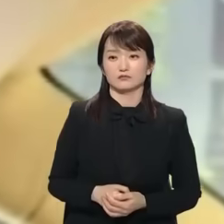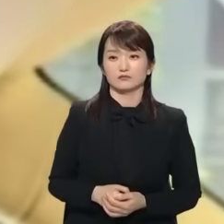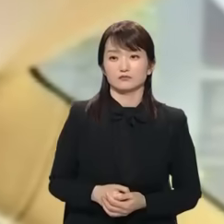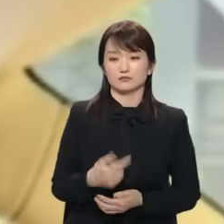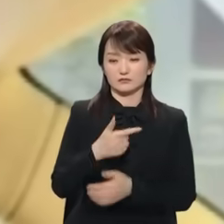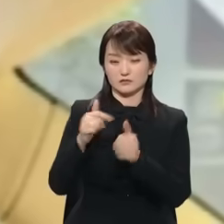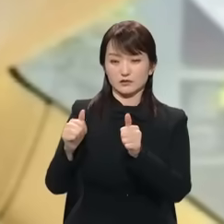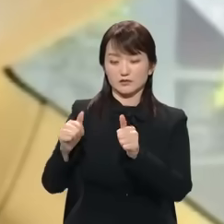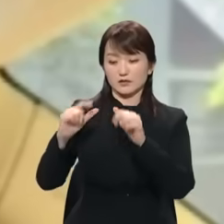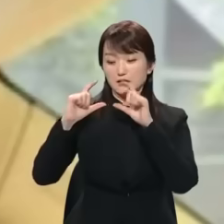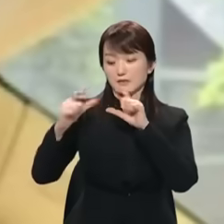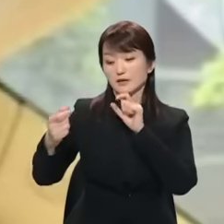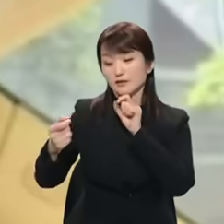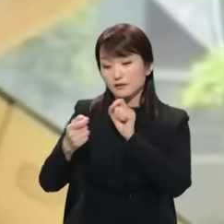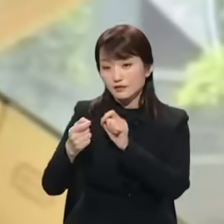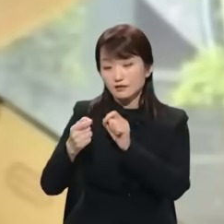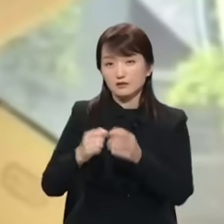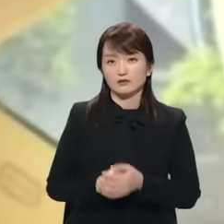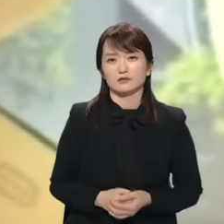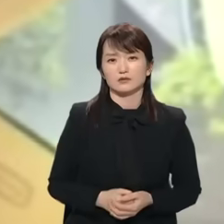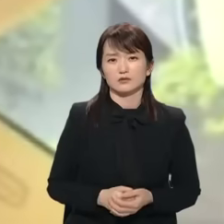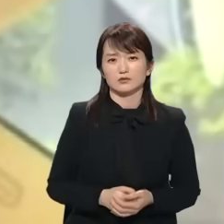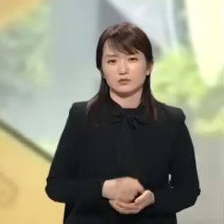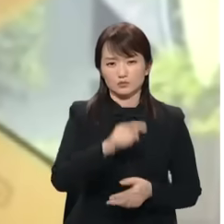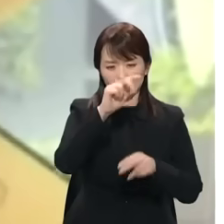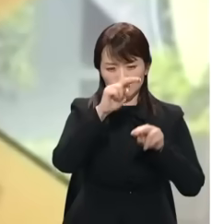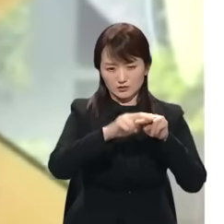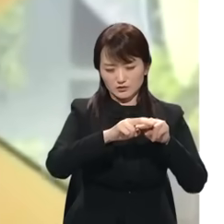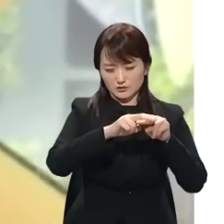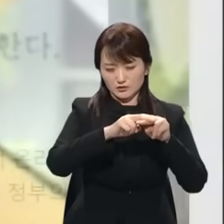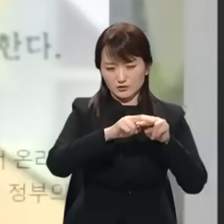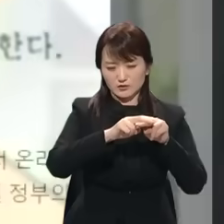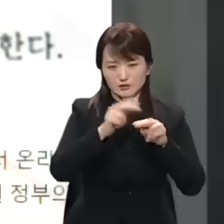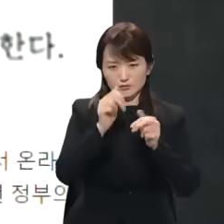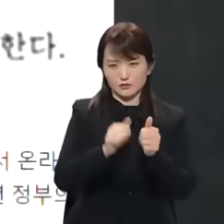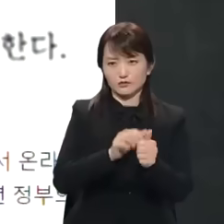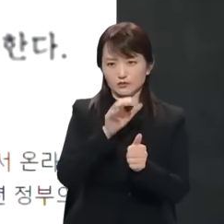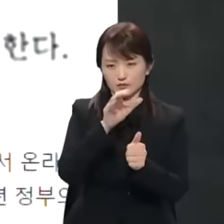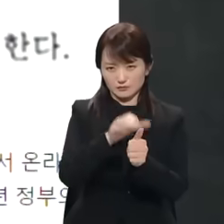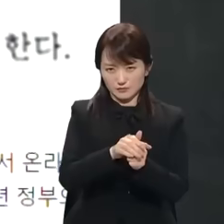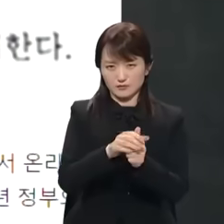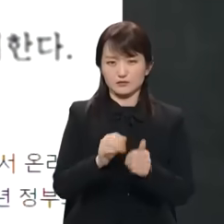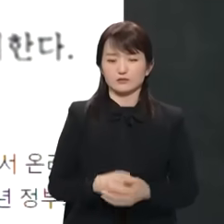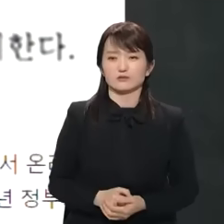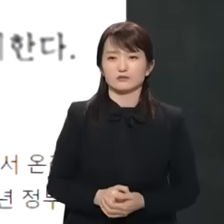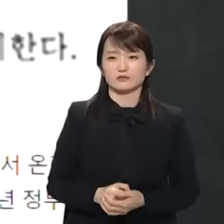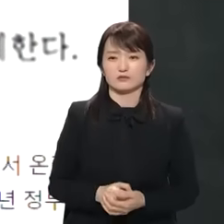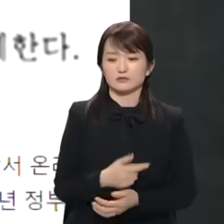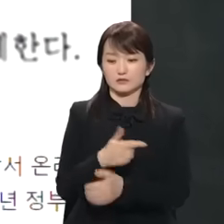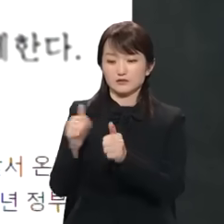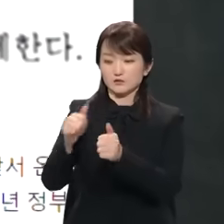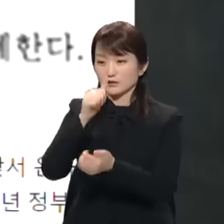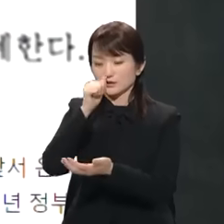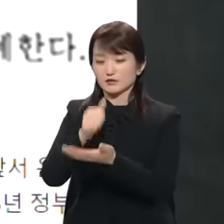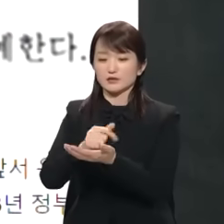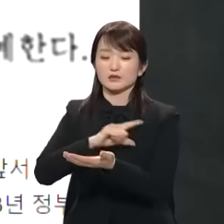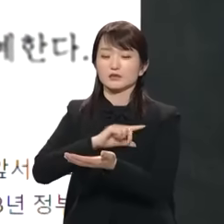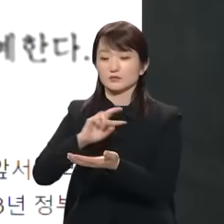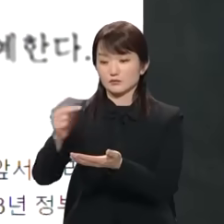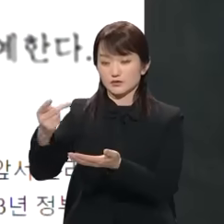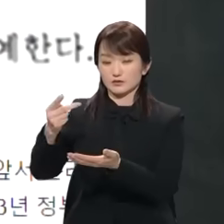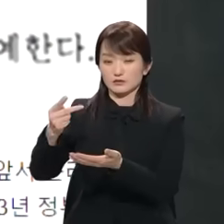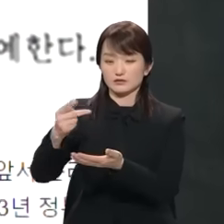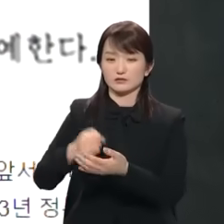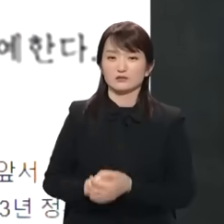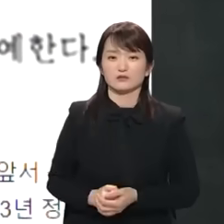대법원 판결을 앞두고 전관 변호사로 교체한 바가 있습니다 아 그런데이 대법원이 죄명을 바꾸라고 주문을 했고이 그러면서